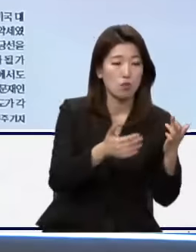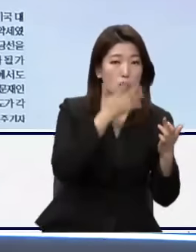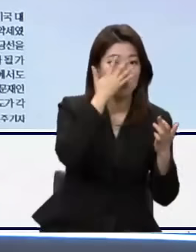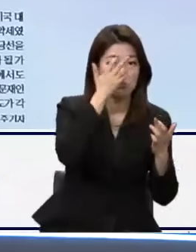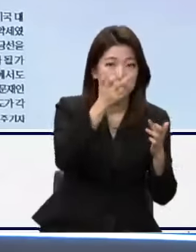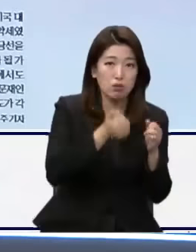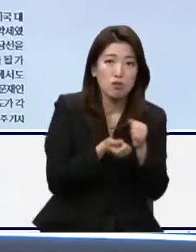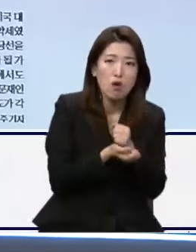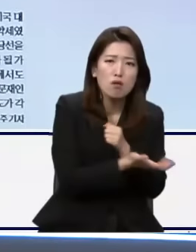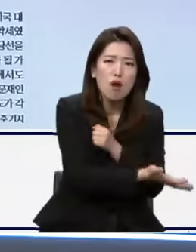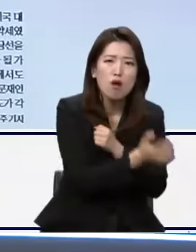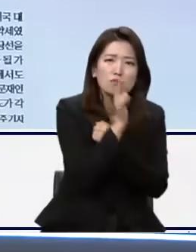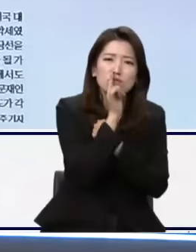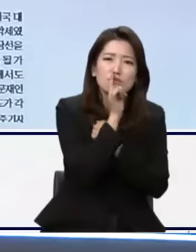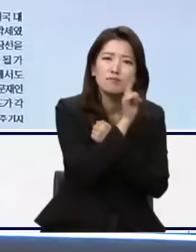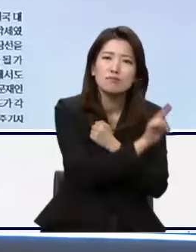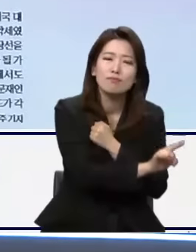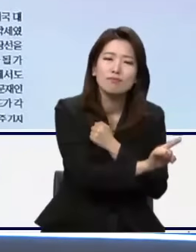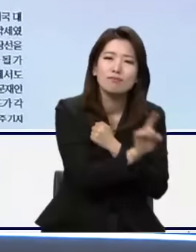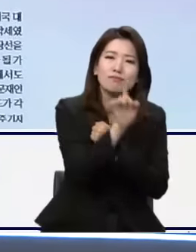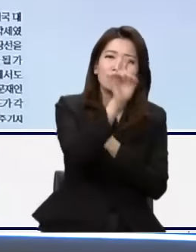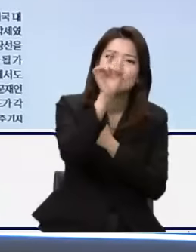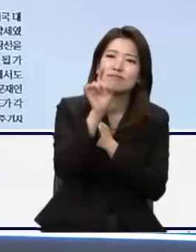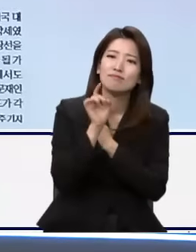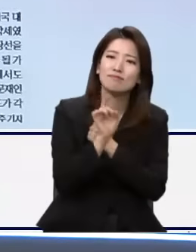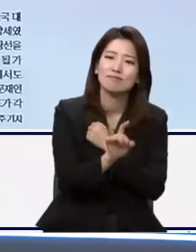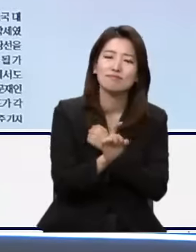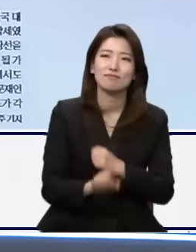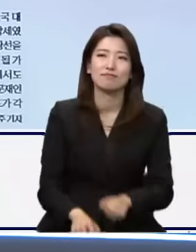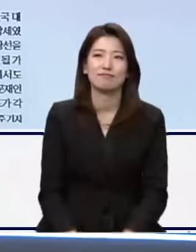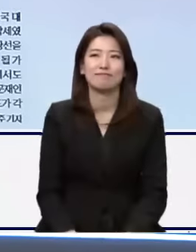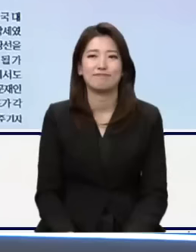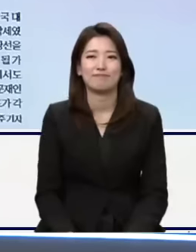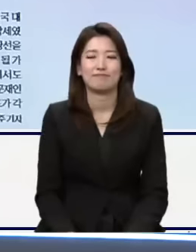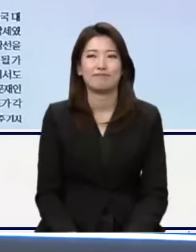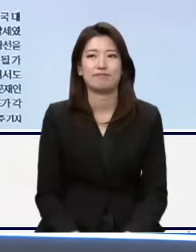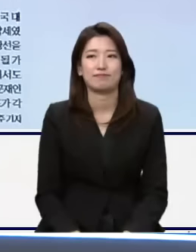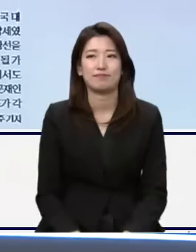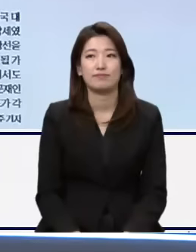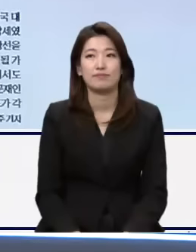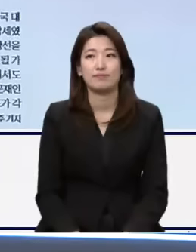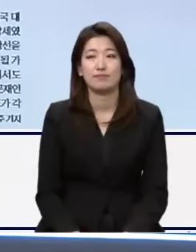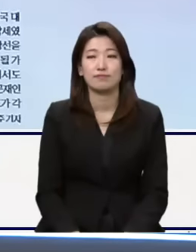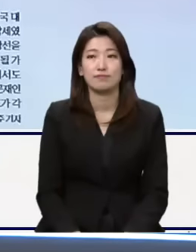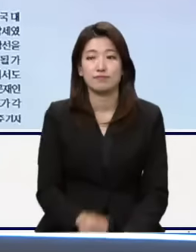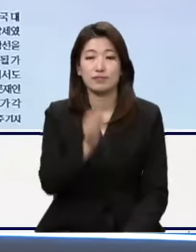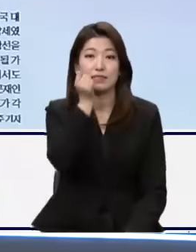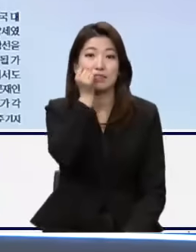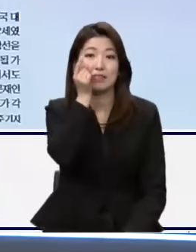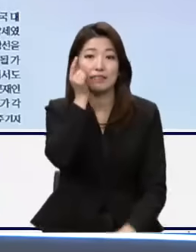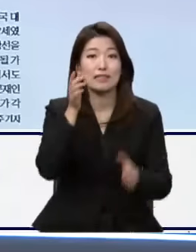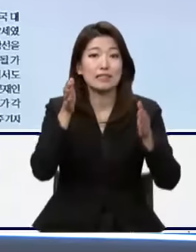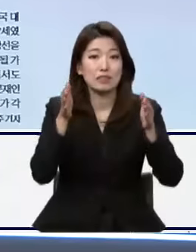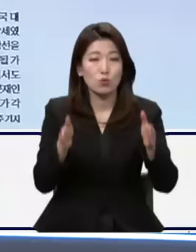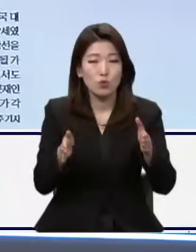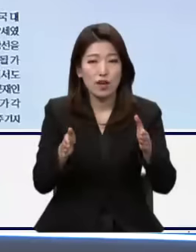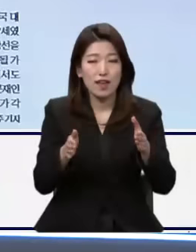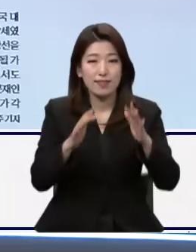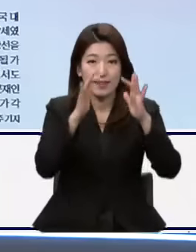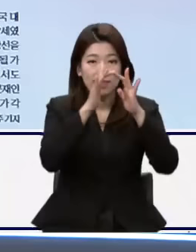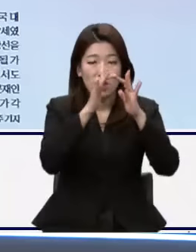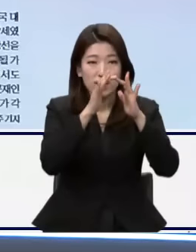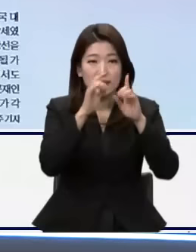서울신문이 빅데이터로 좀 알아봤습니다이지 한 달간 검색량 좀 분석을 해 봤는데 여기 보겠습니다